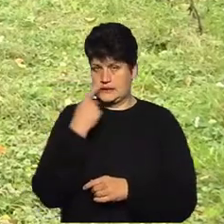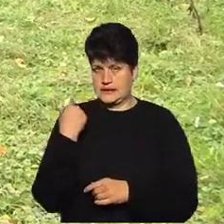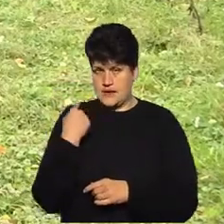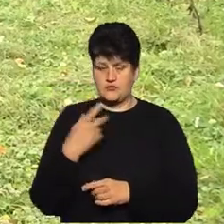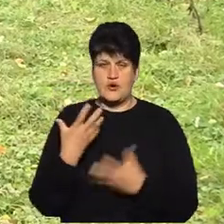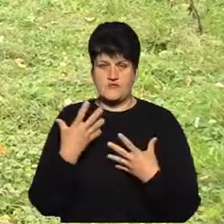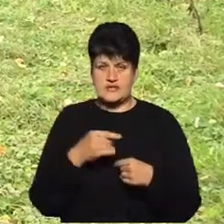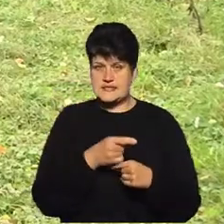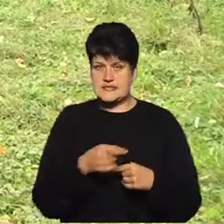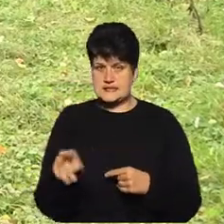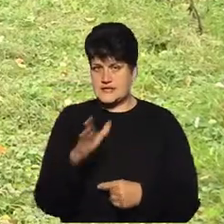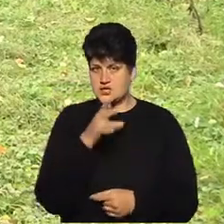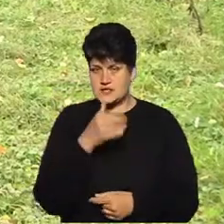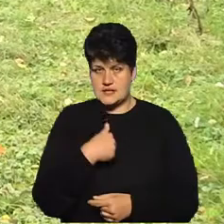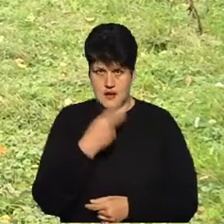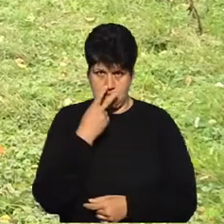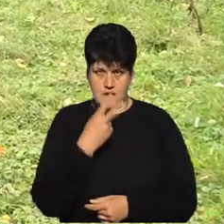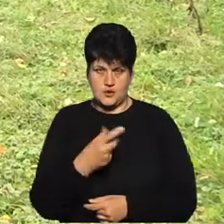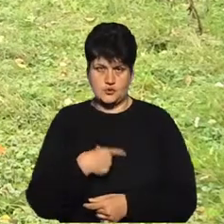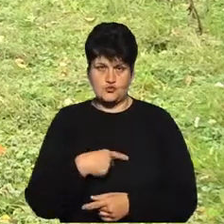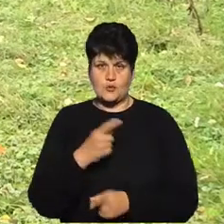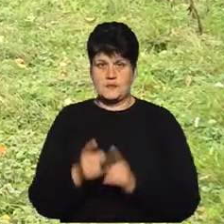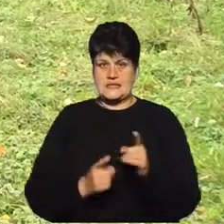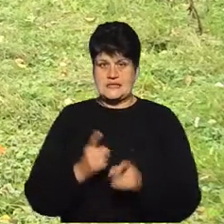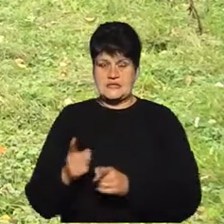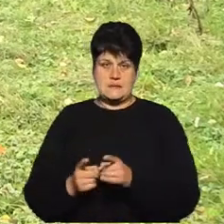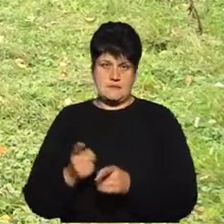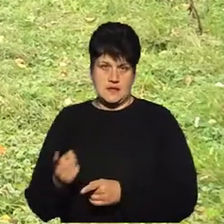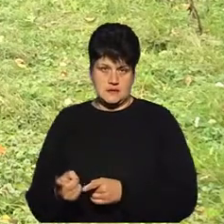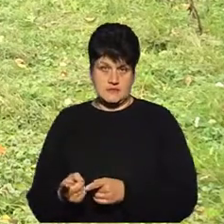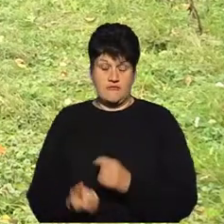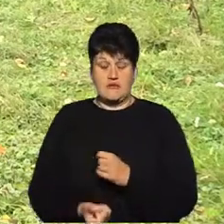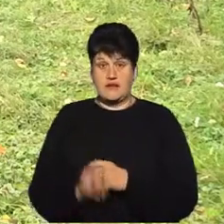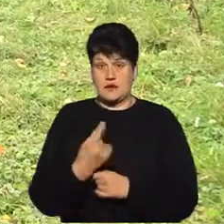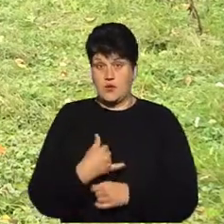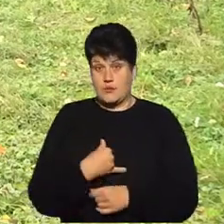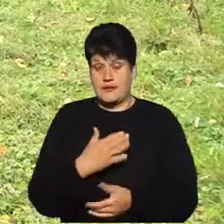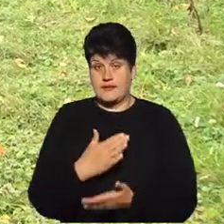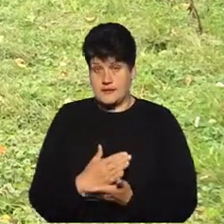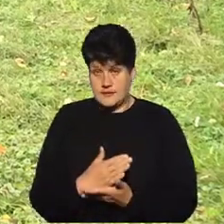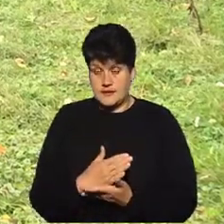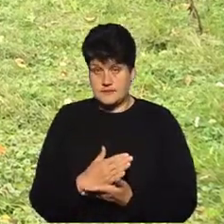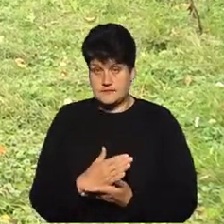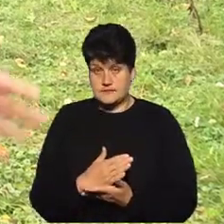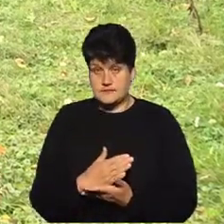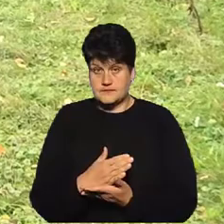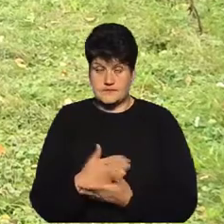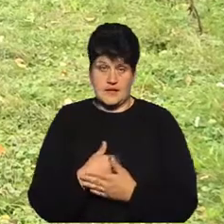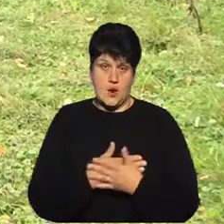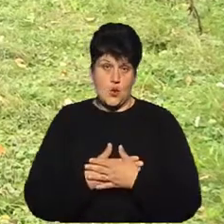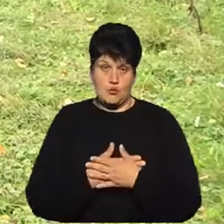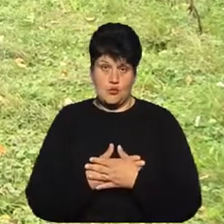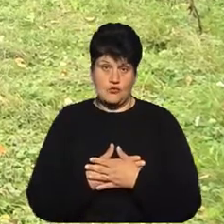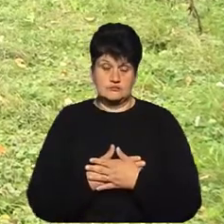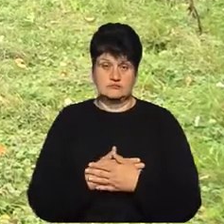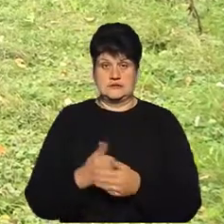за цей час я бачу в собі зміни. Тобто, виявляється, в мене є, я люблю воєнну